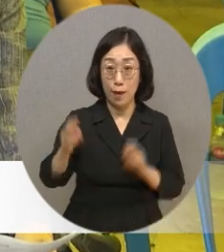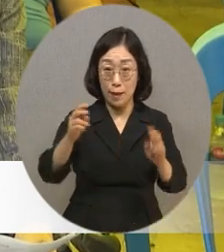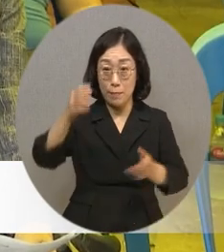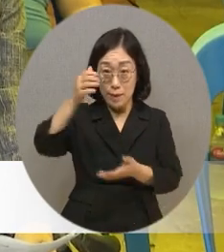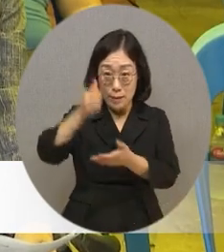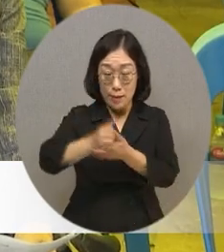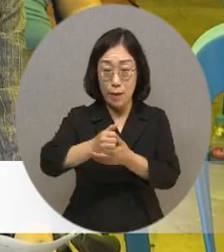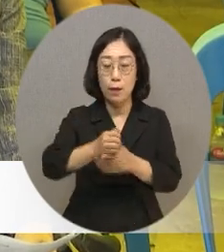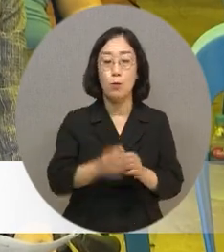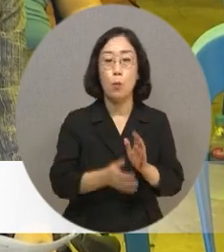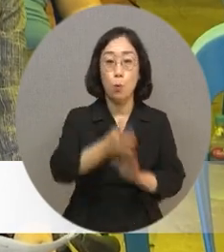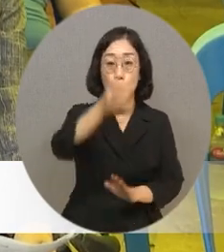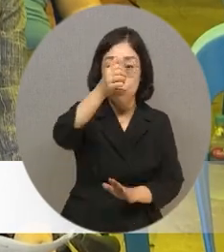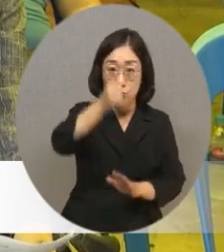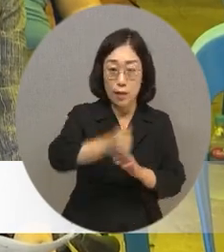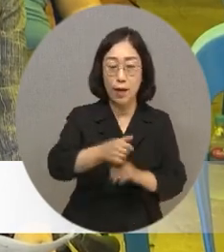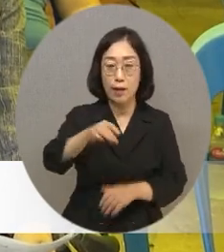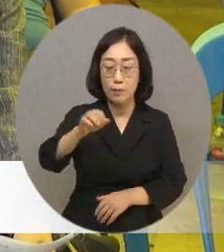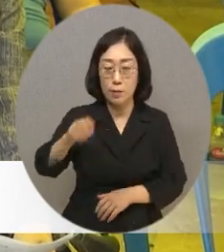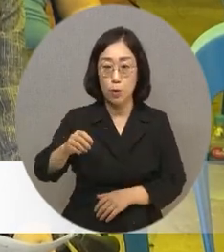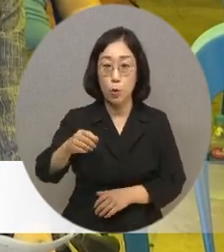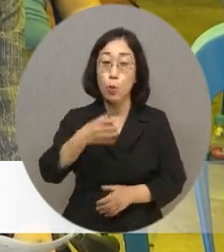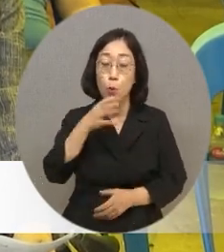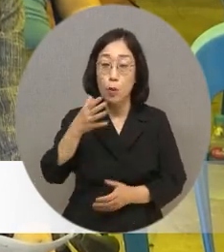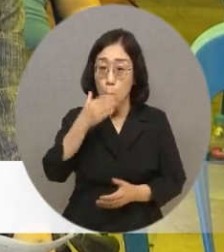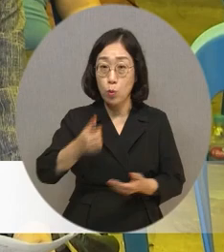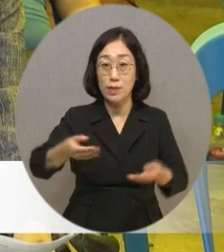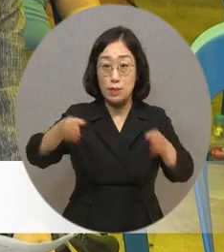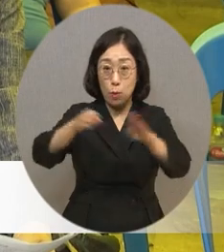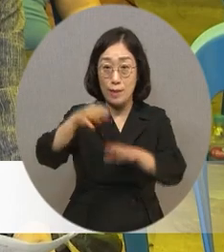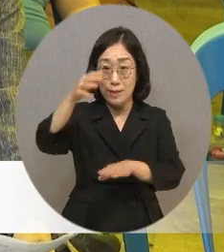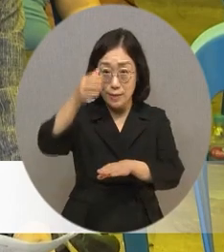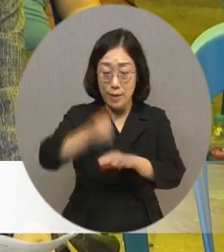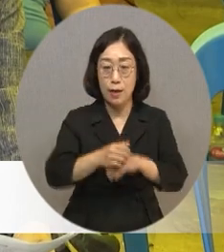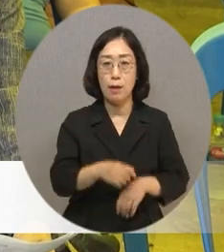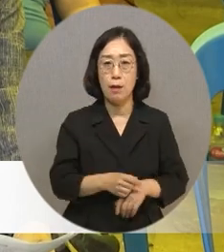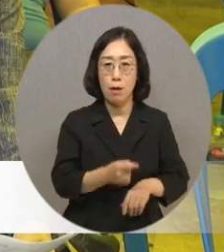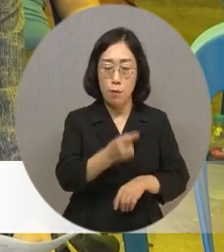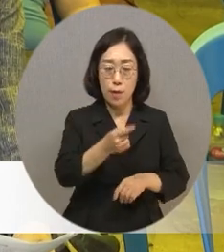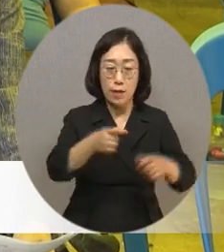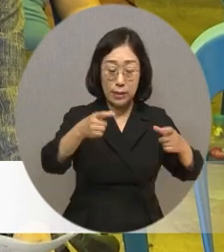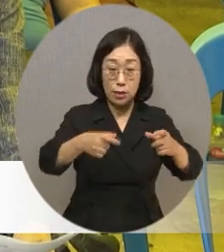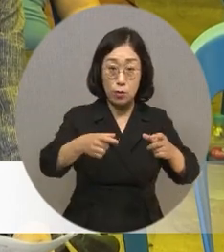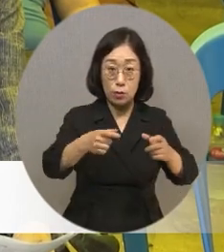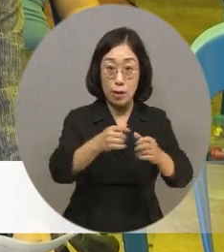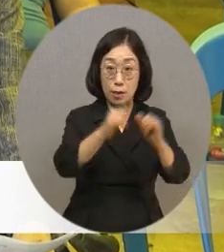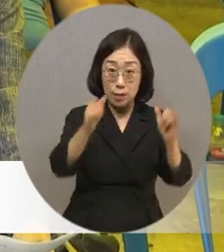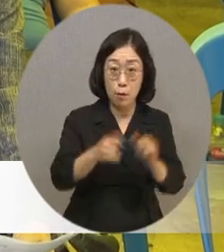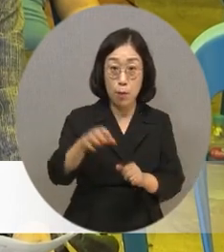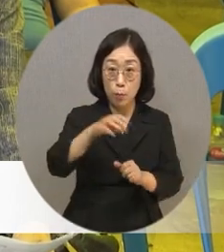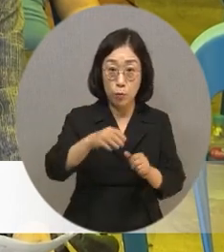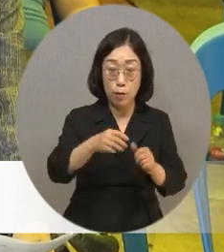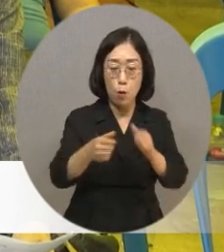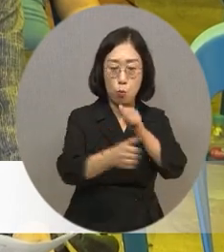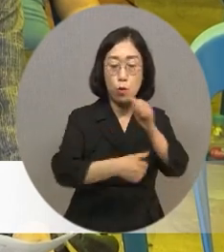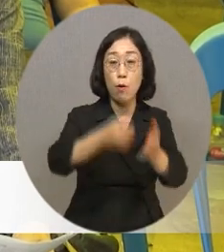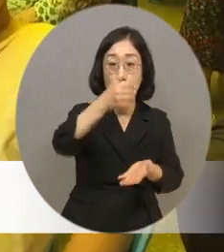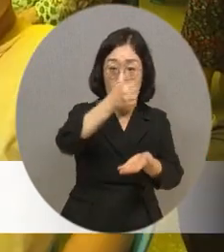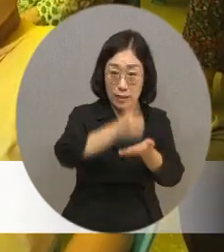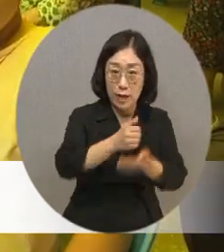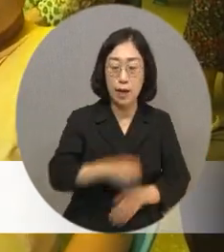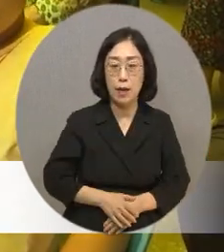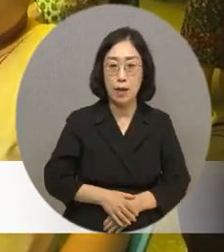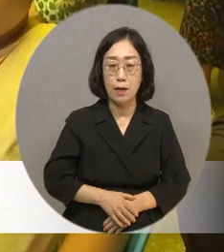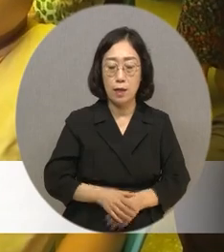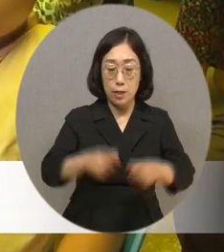본부장 김진우 여수시 노인 복지관장 이영진 소라면 지역 사회보장 협의체 위원장 이장